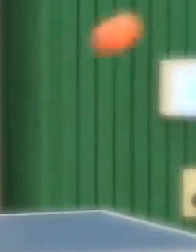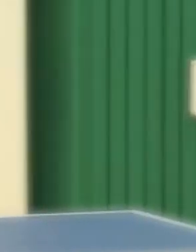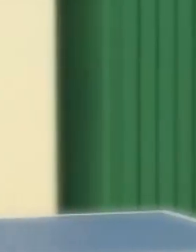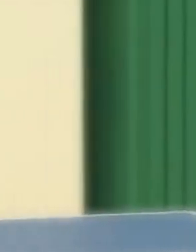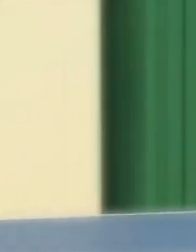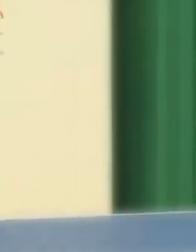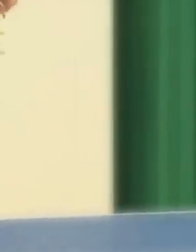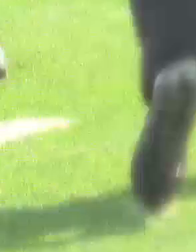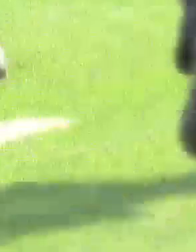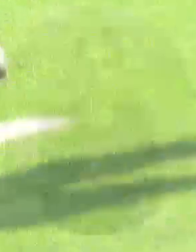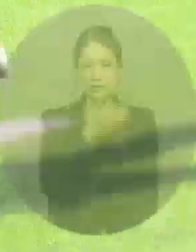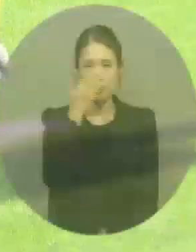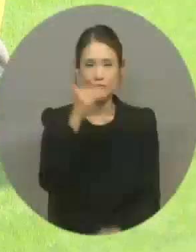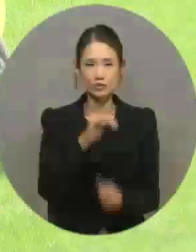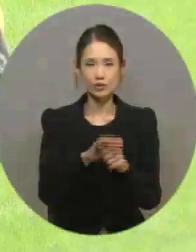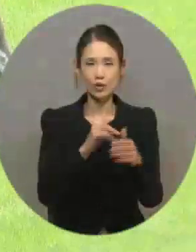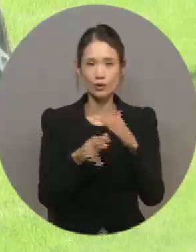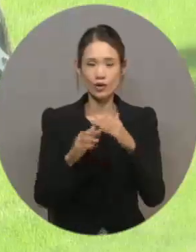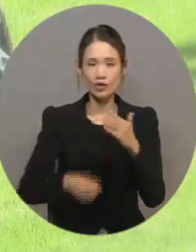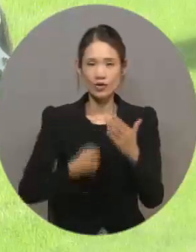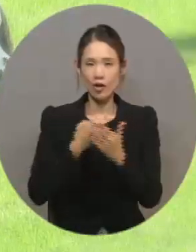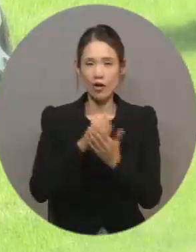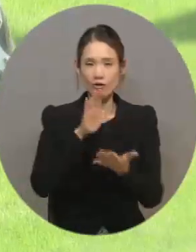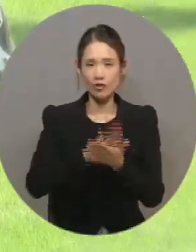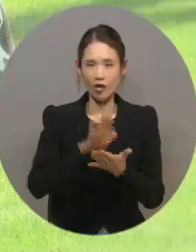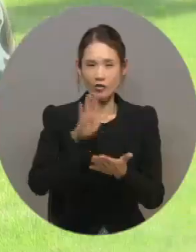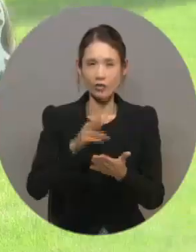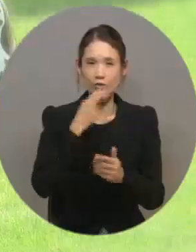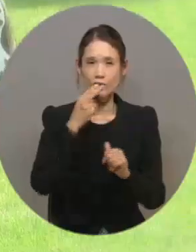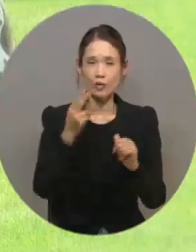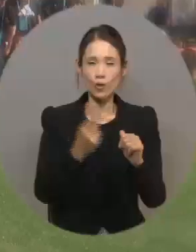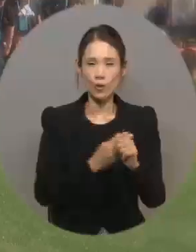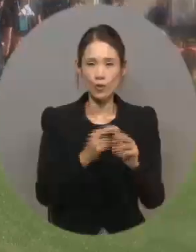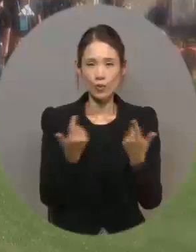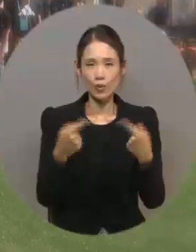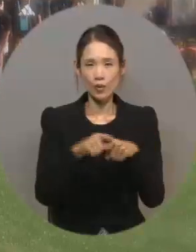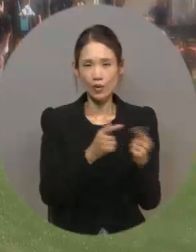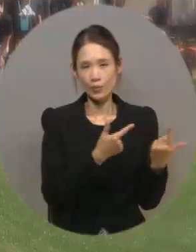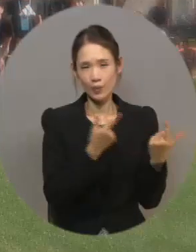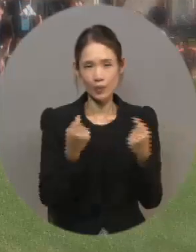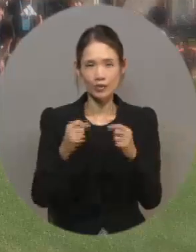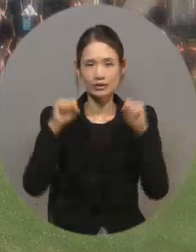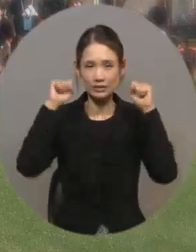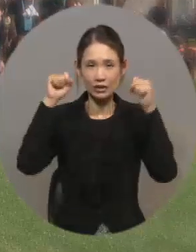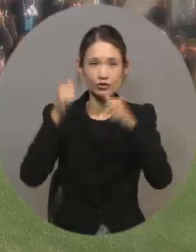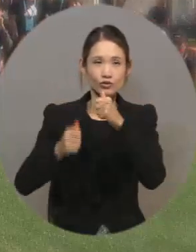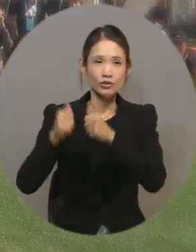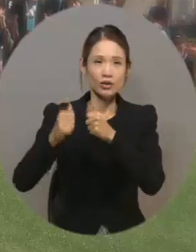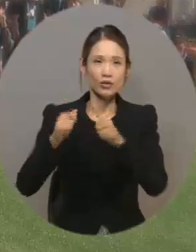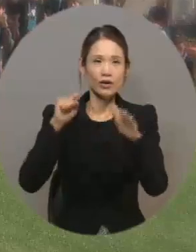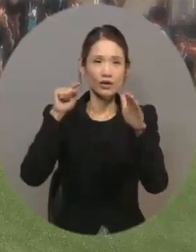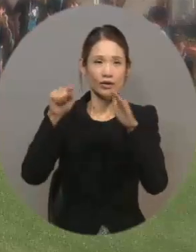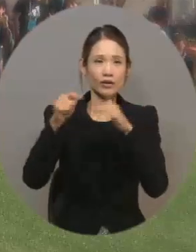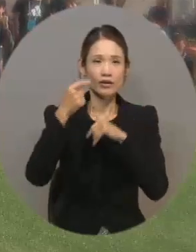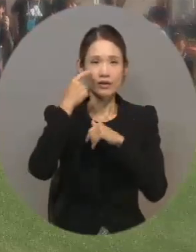탈북 청소년들의 열정과 도전, 모두가 함께하는 체육대회 현장을 찾았습니다.